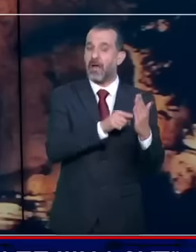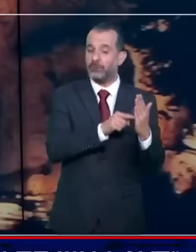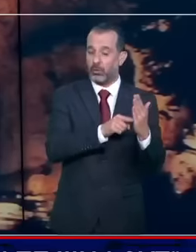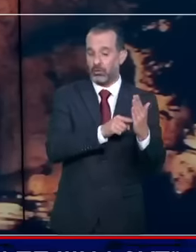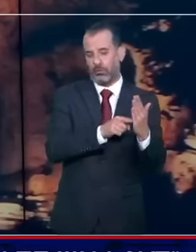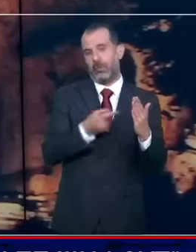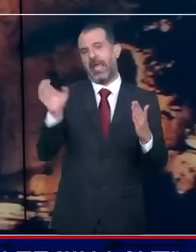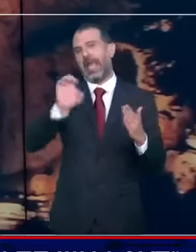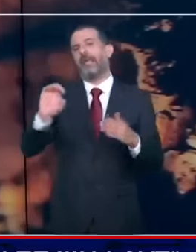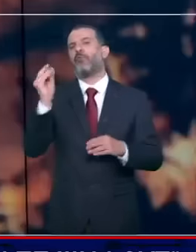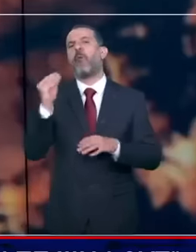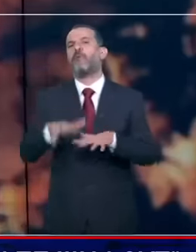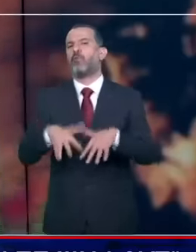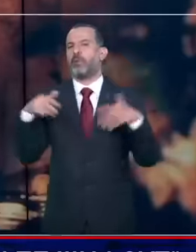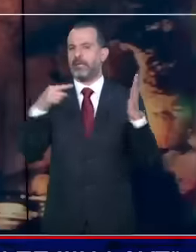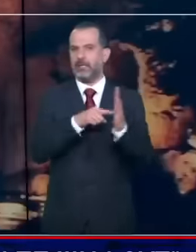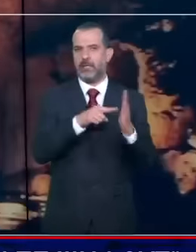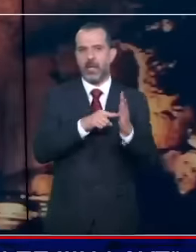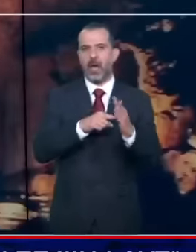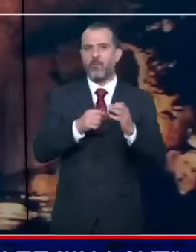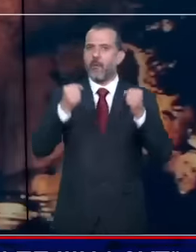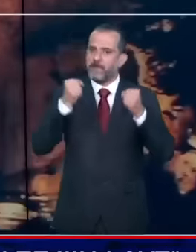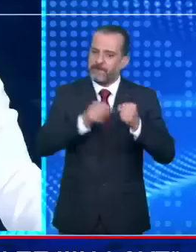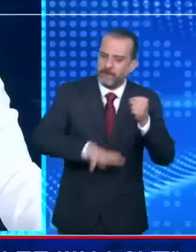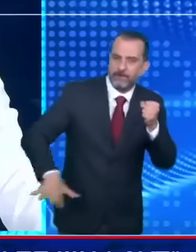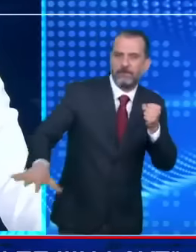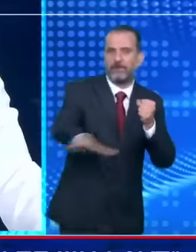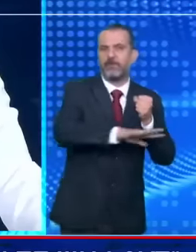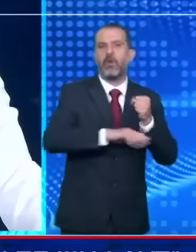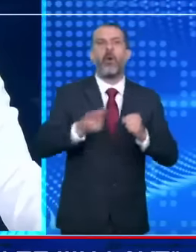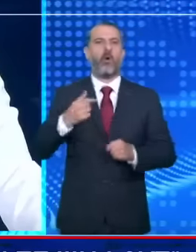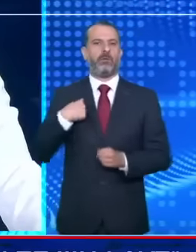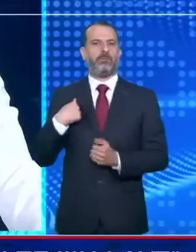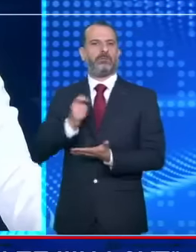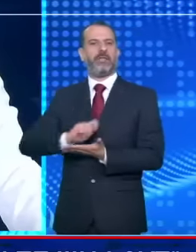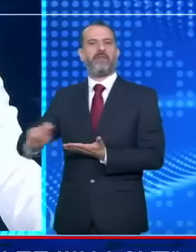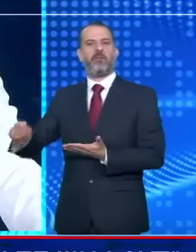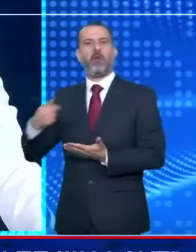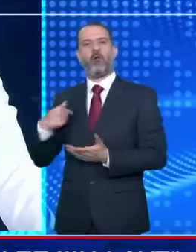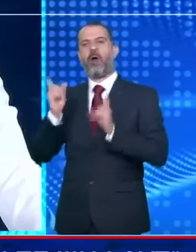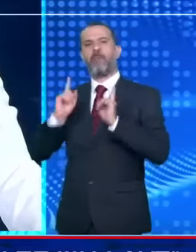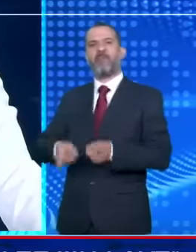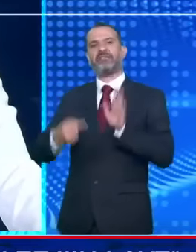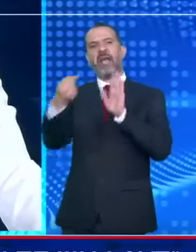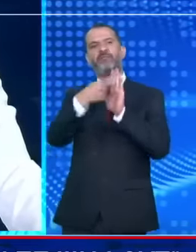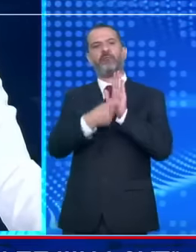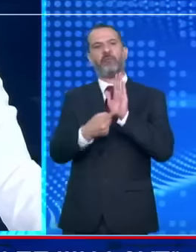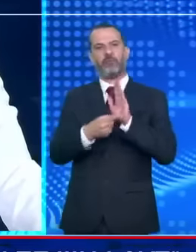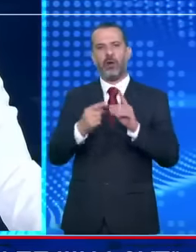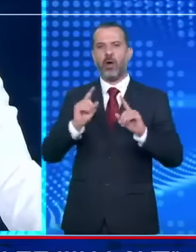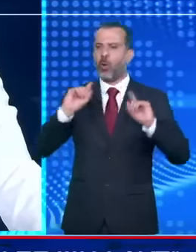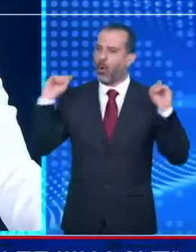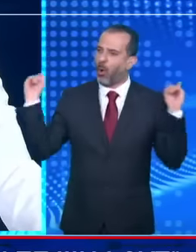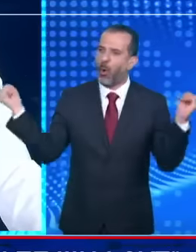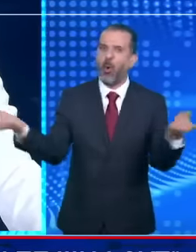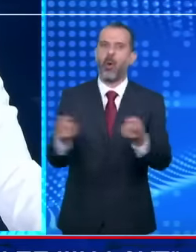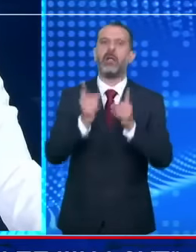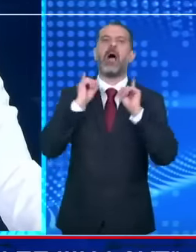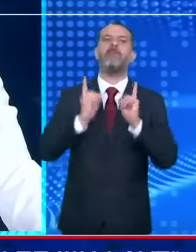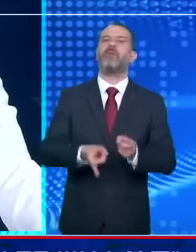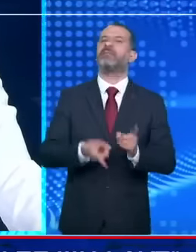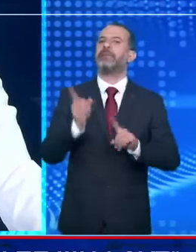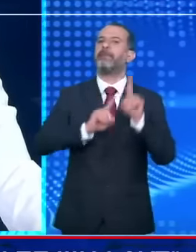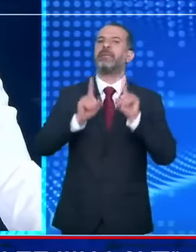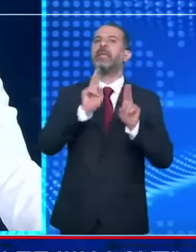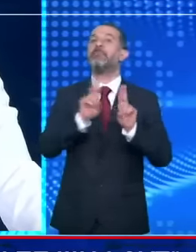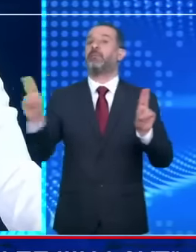που αποφασίστηκε από την κοινωνική βάση και όχι από το γραφείο του εκάστοτε πολιτικού αρχηγού, συνειδητοποιεί ότι δημιουργούμε ένα